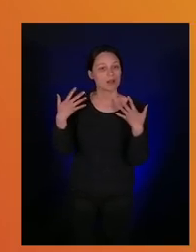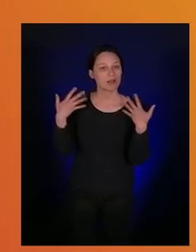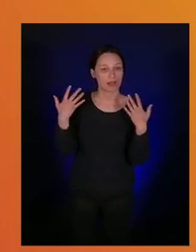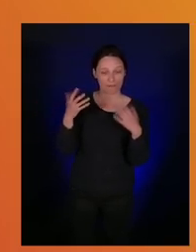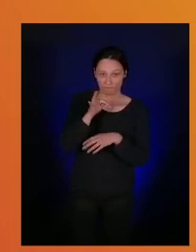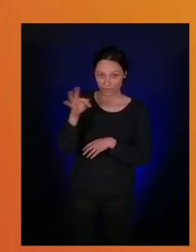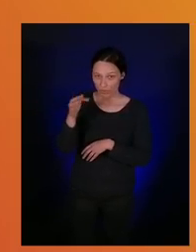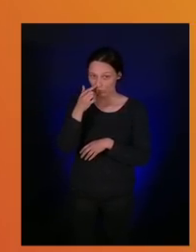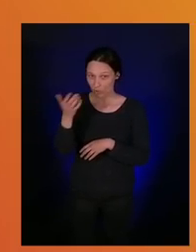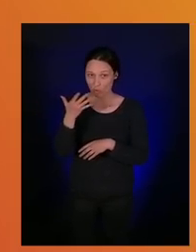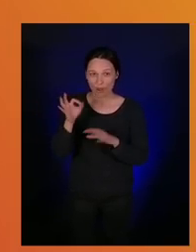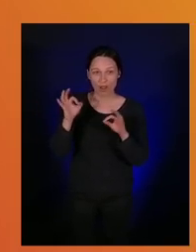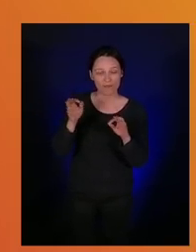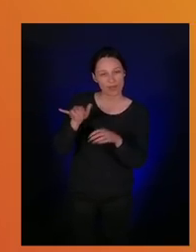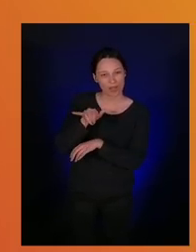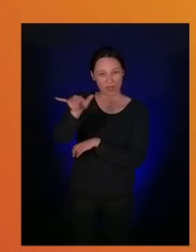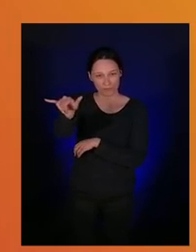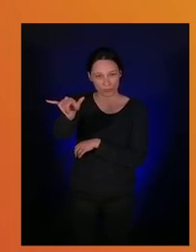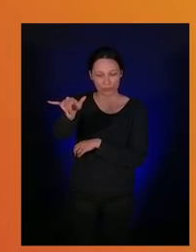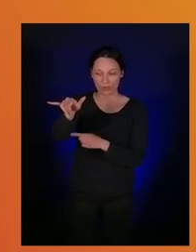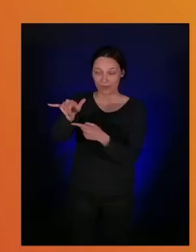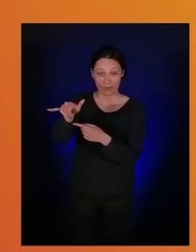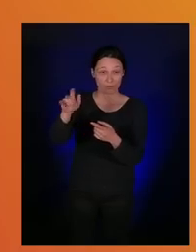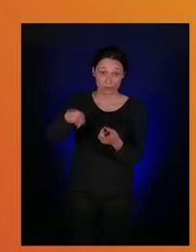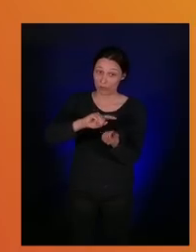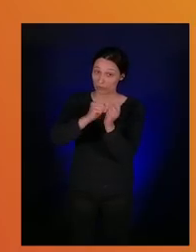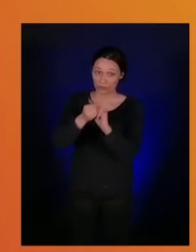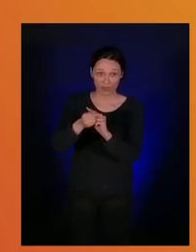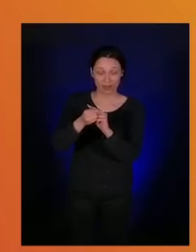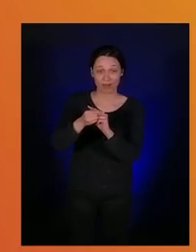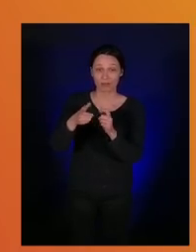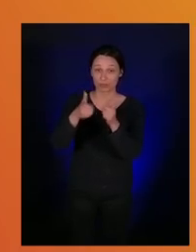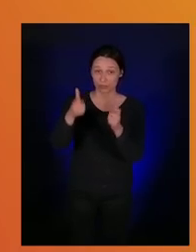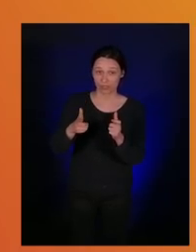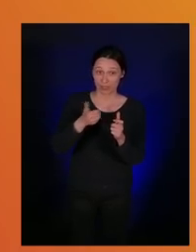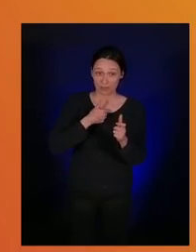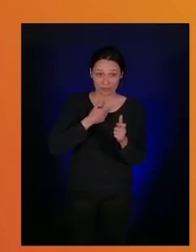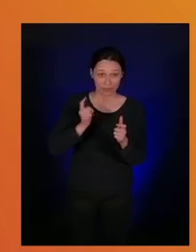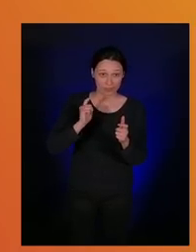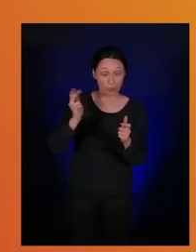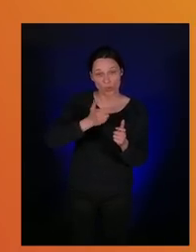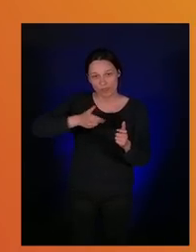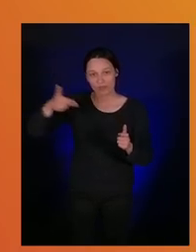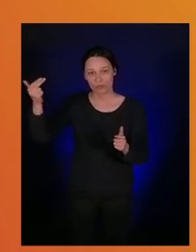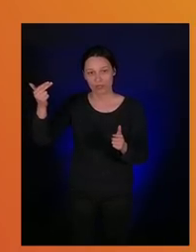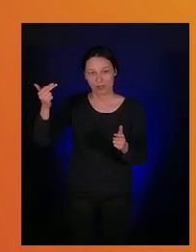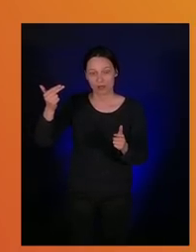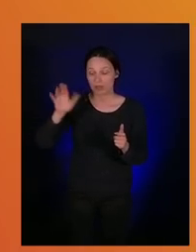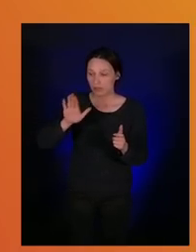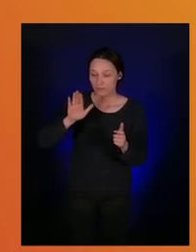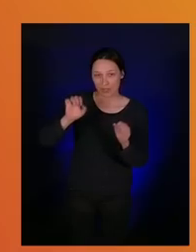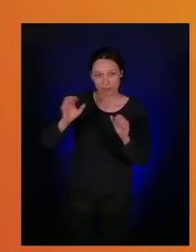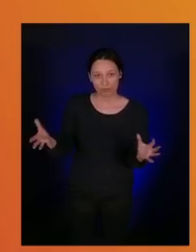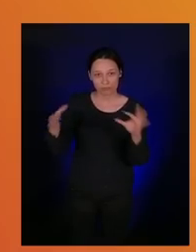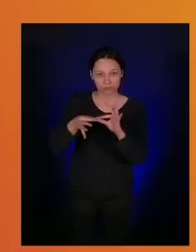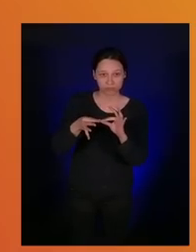et la nationalisation de la compagnie sont les seules solutions pour allier urgence sociale et climatique, et ainsi préserver les emplois